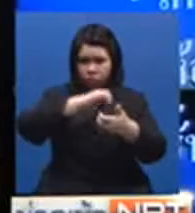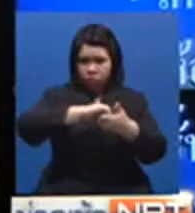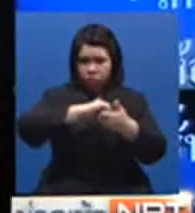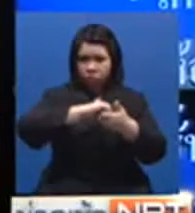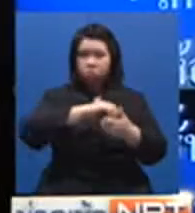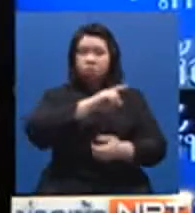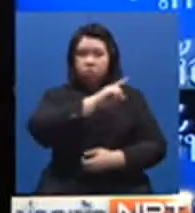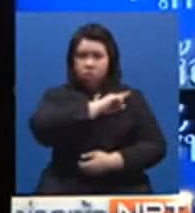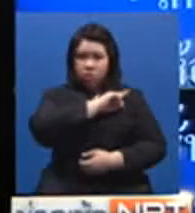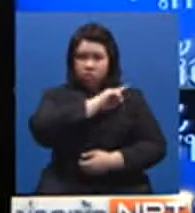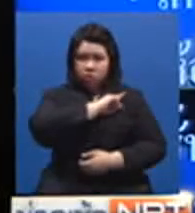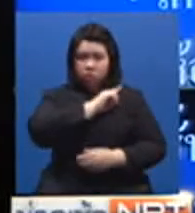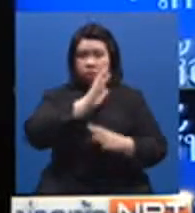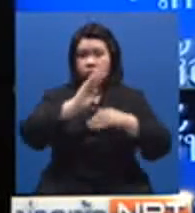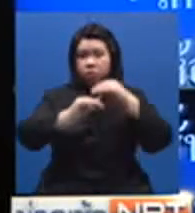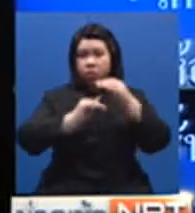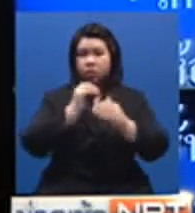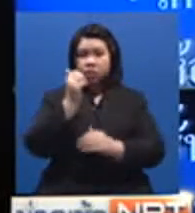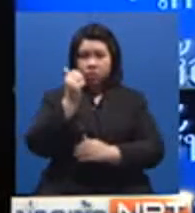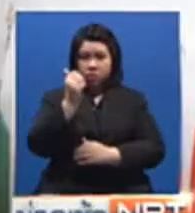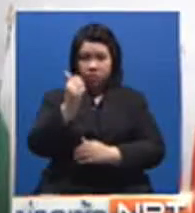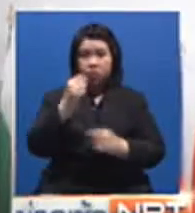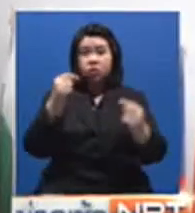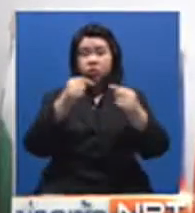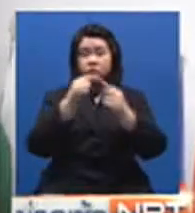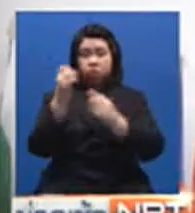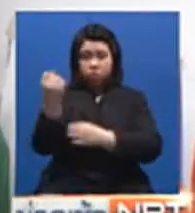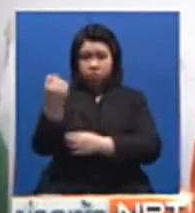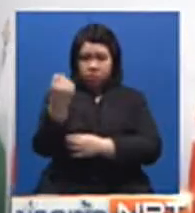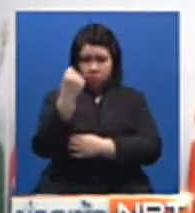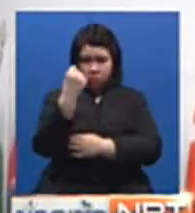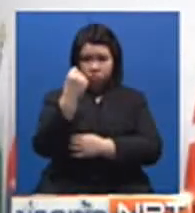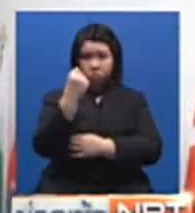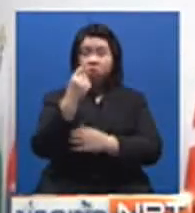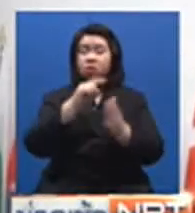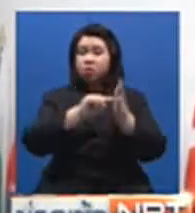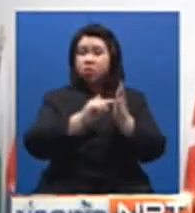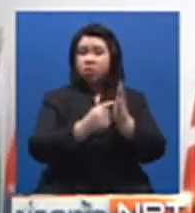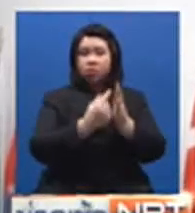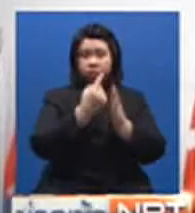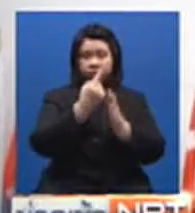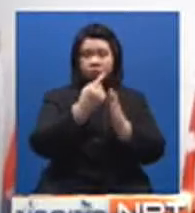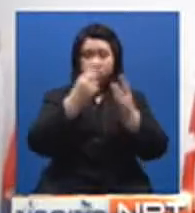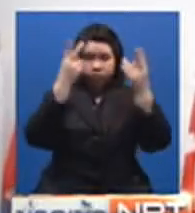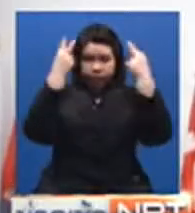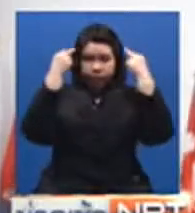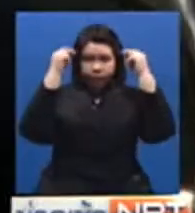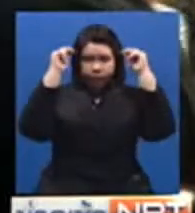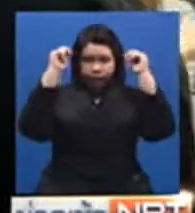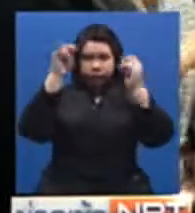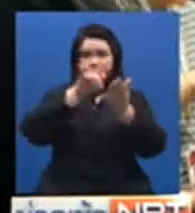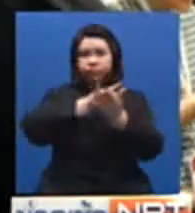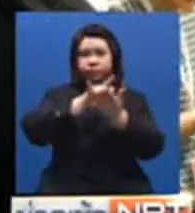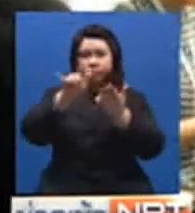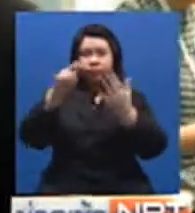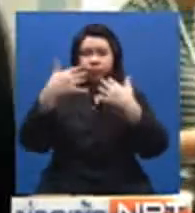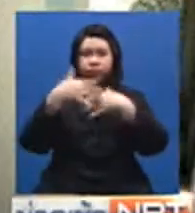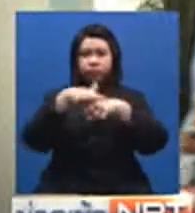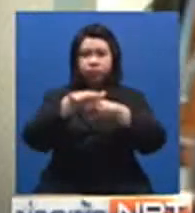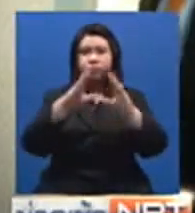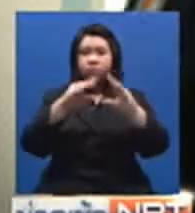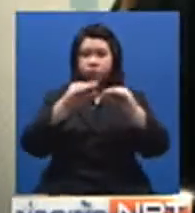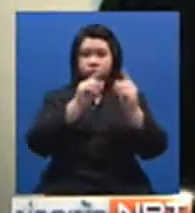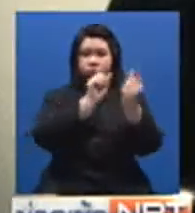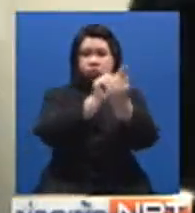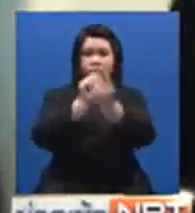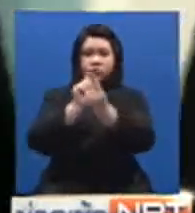เพื่อเติบโตอย่างยั่งยืนและความมั่นคงถือเป็นเวทีแรกค่ะที่นายกรัฐมนตรีเข้าร่วมการประชุมระหว่างประเทศเพื่อพบปะผู้น